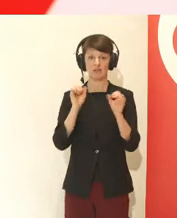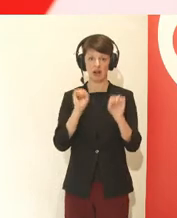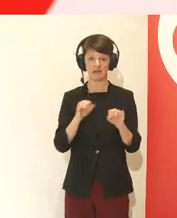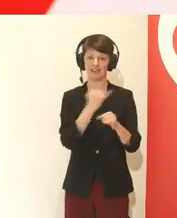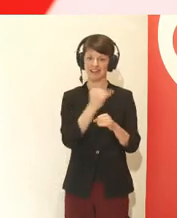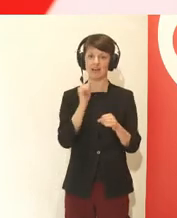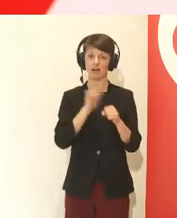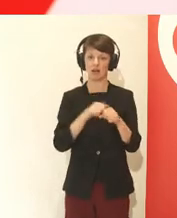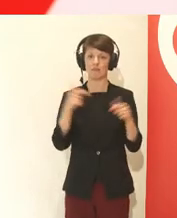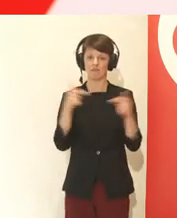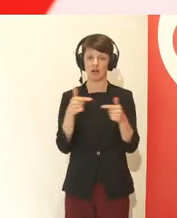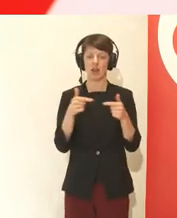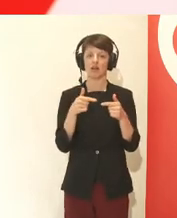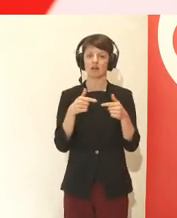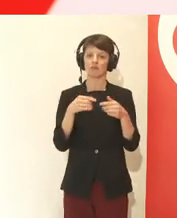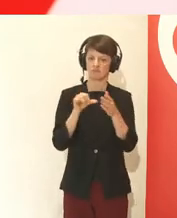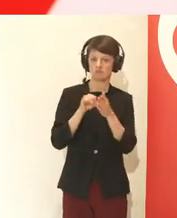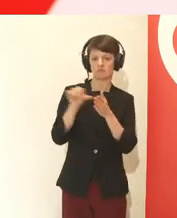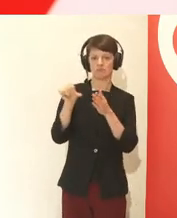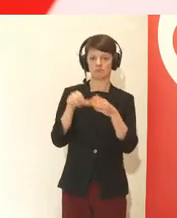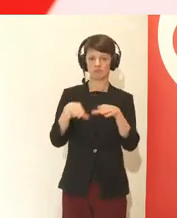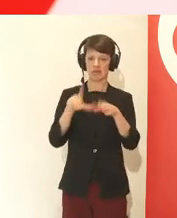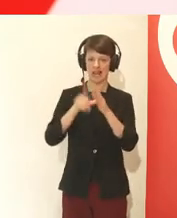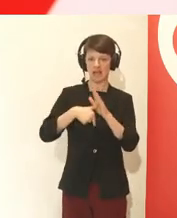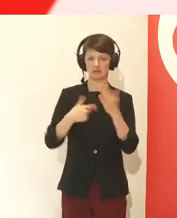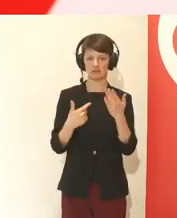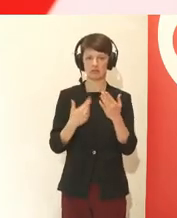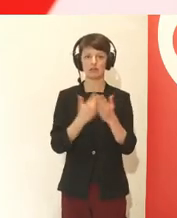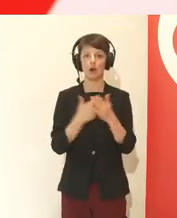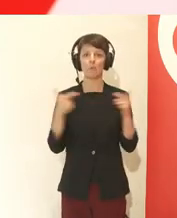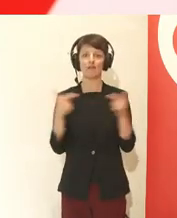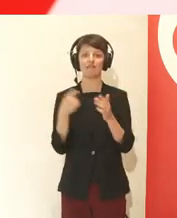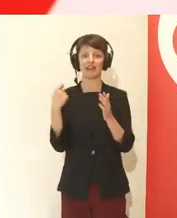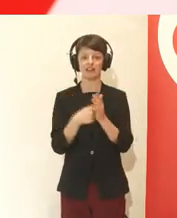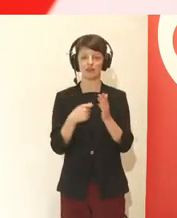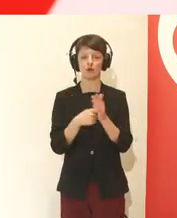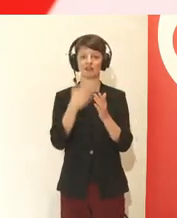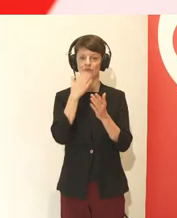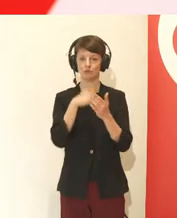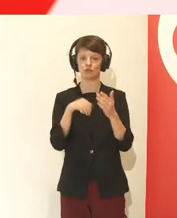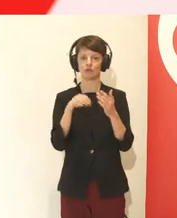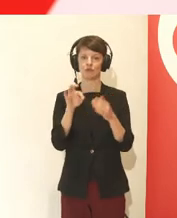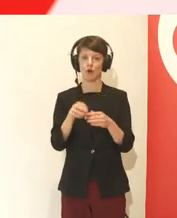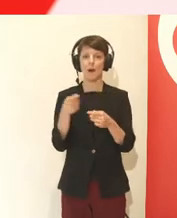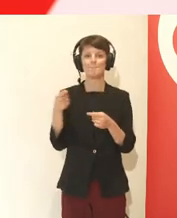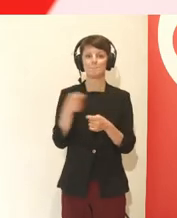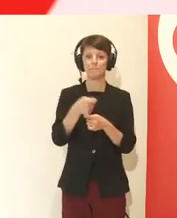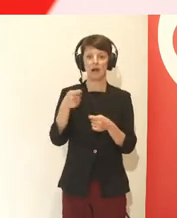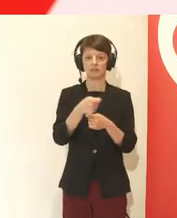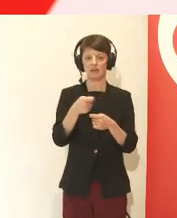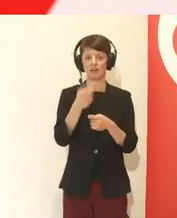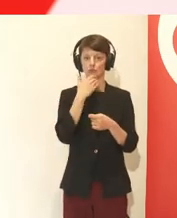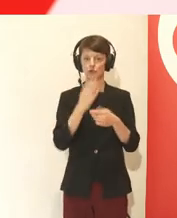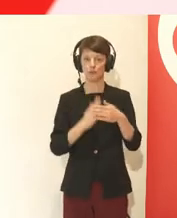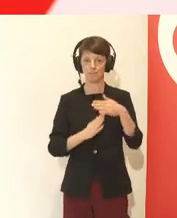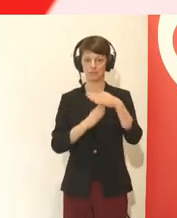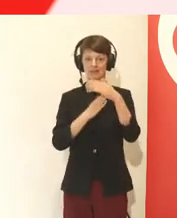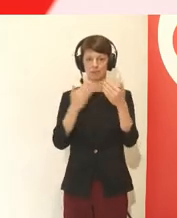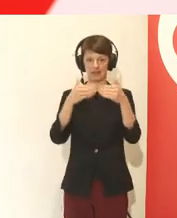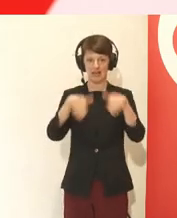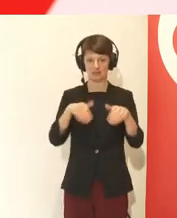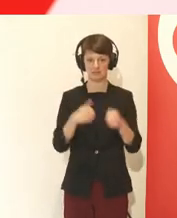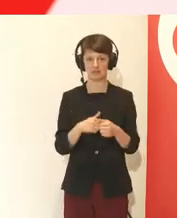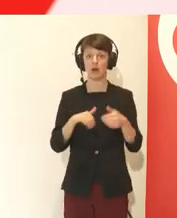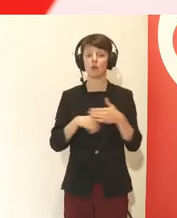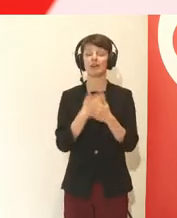pflege dann leisten kann wir werden deshalb den anstieg der pflegekosten begrenzen für die beiträge die geleistet werden müssen und